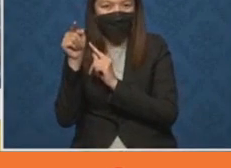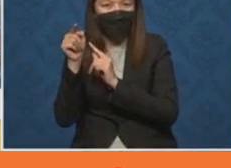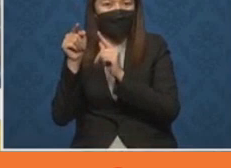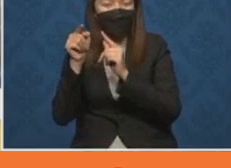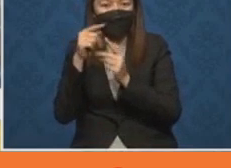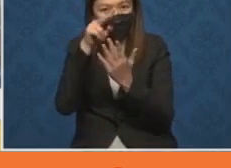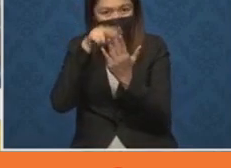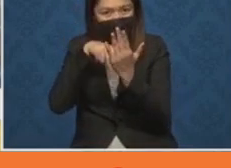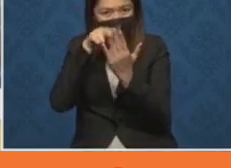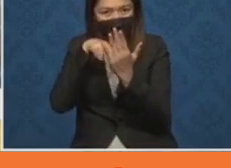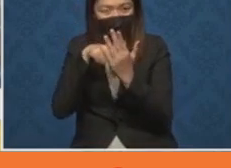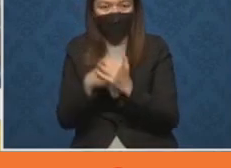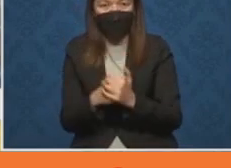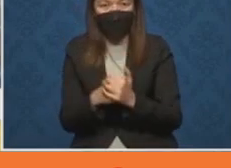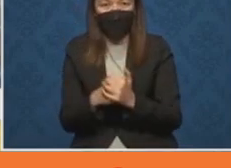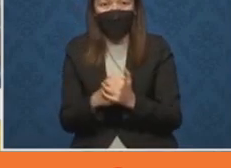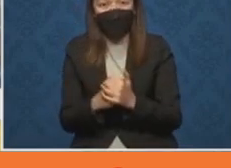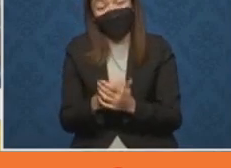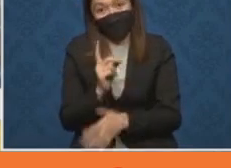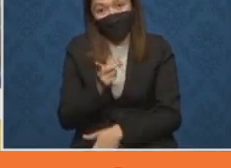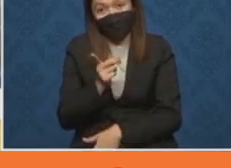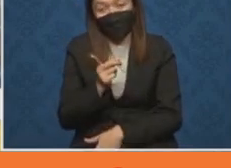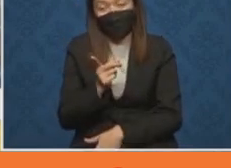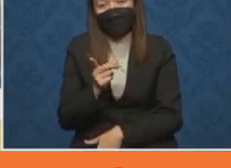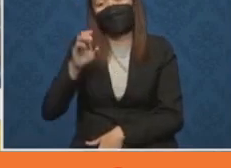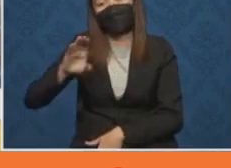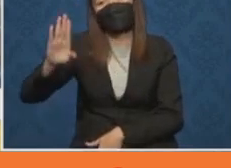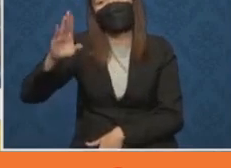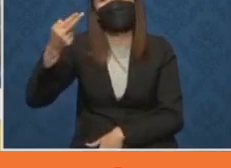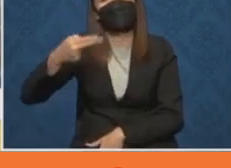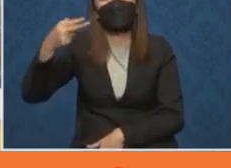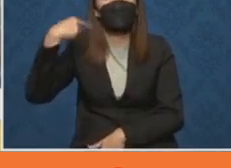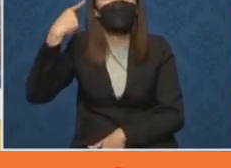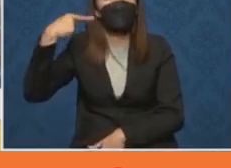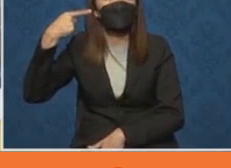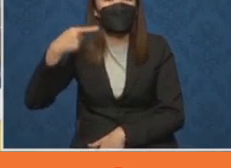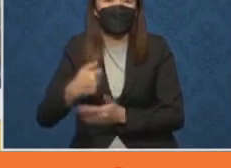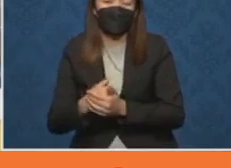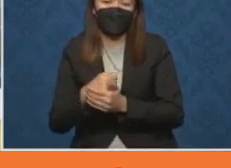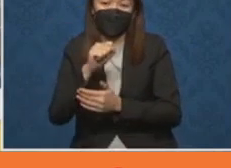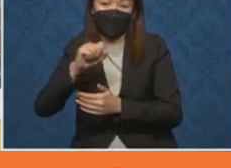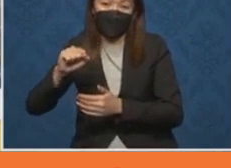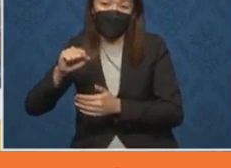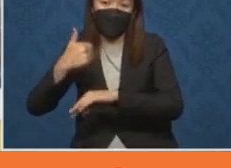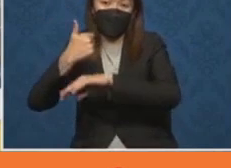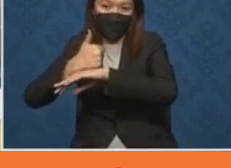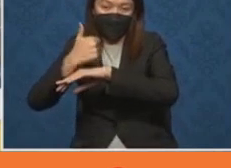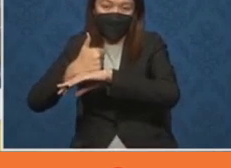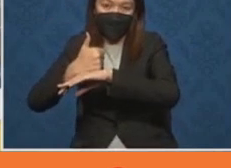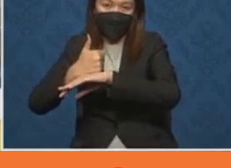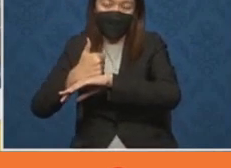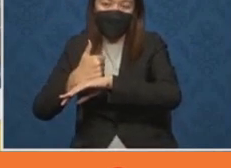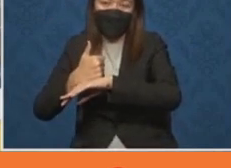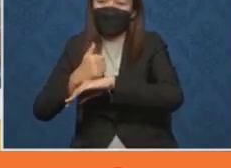่านนะครับ ที่แท้บริษัทหลานสาวอดีตพอบอรอ สอ ควางานโรงงานไฟฟ้า ขยัดกอธม.